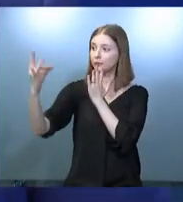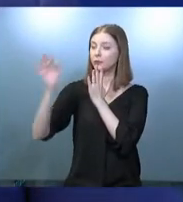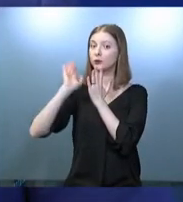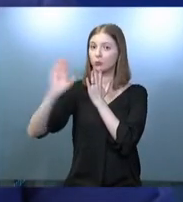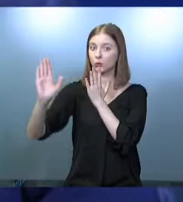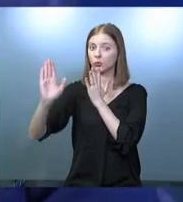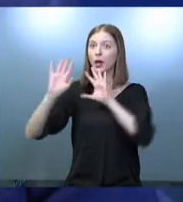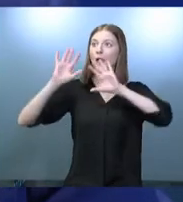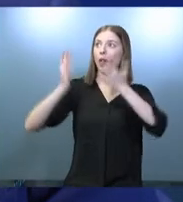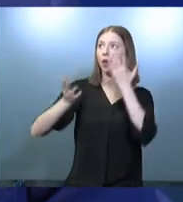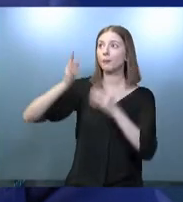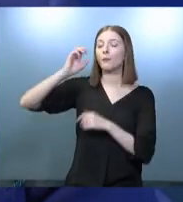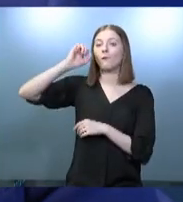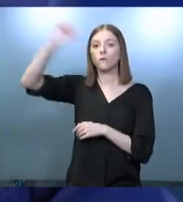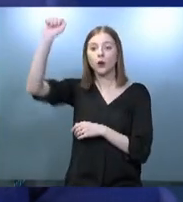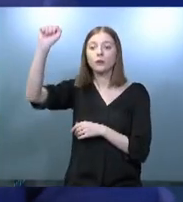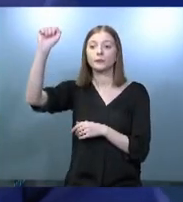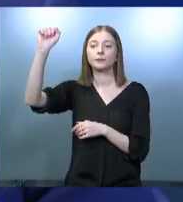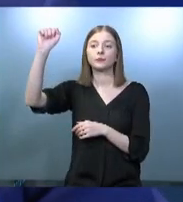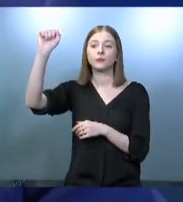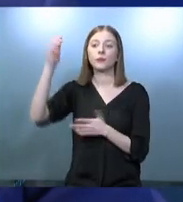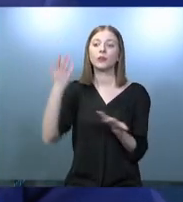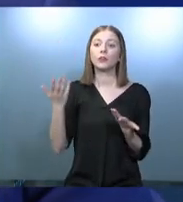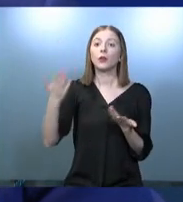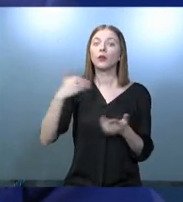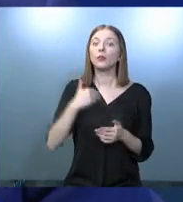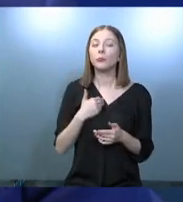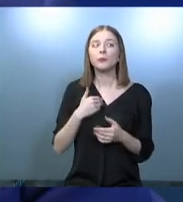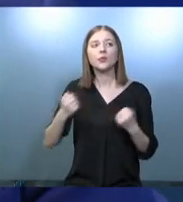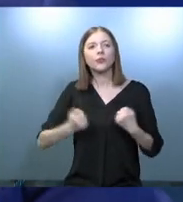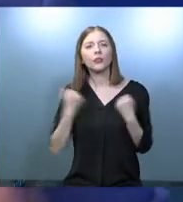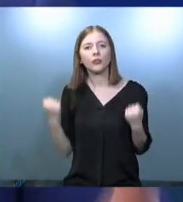arba laimėsim mes rinkimus, mes tikrai žiūrėsim, kad ta